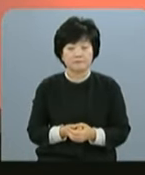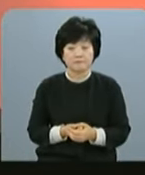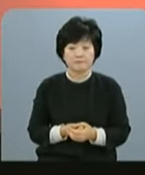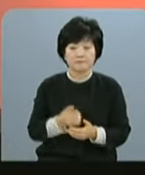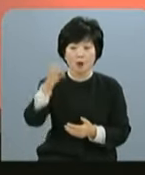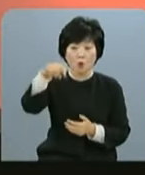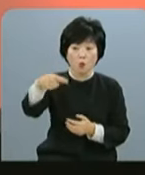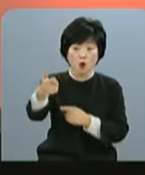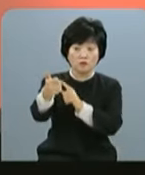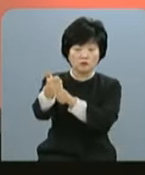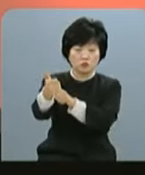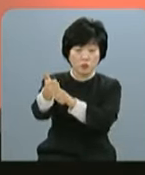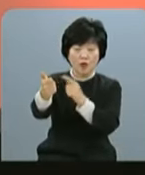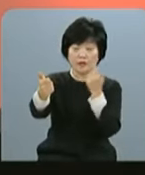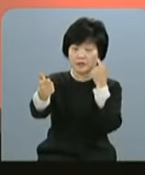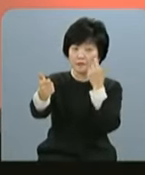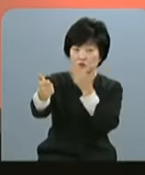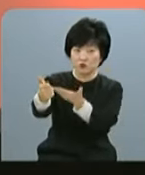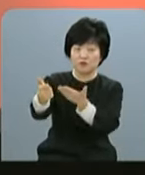지난번에도 한번 얘기를 했습니다만은